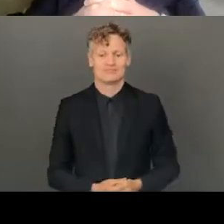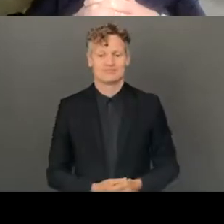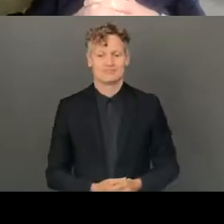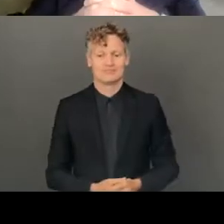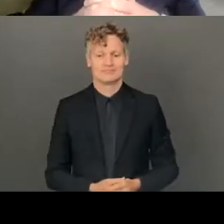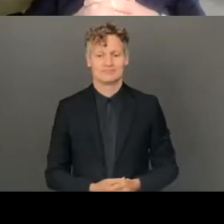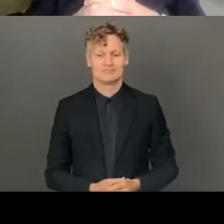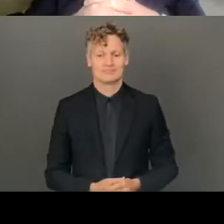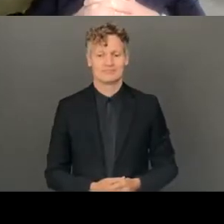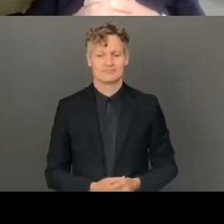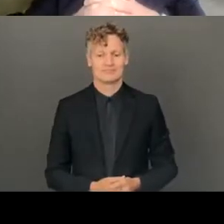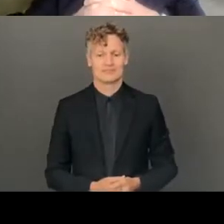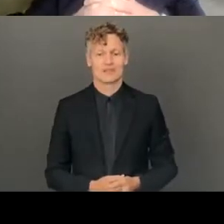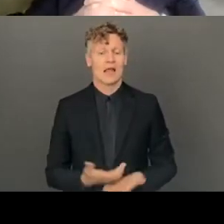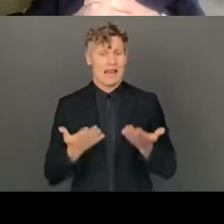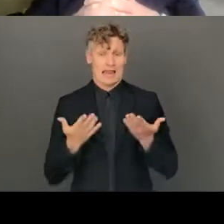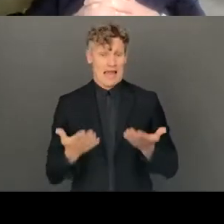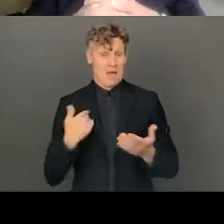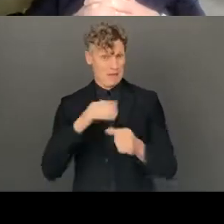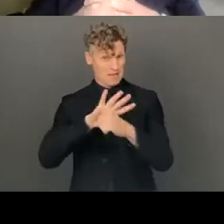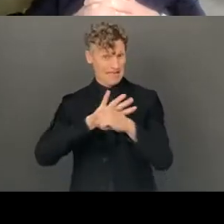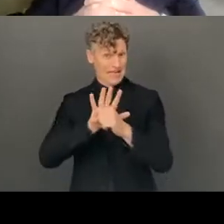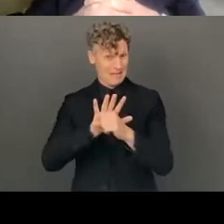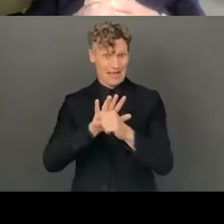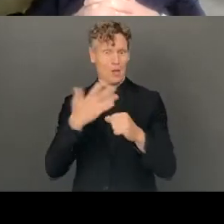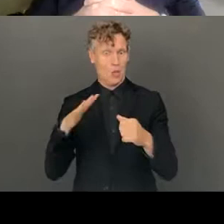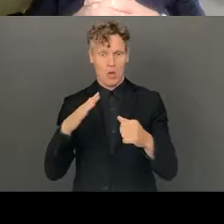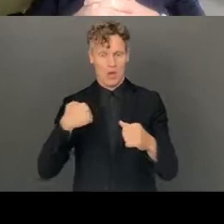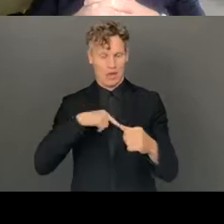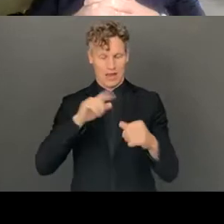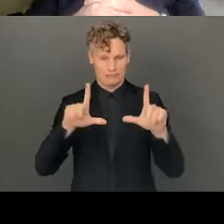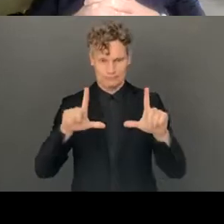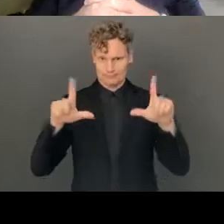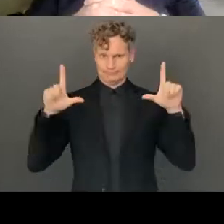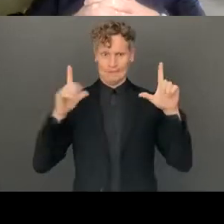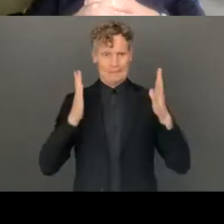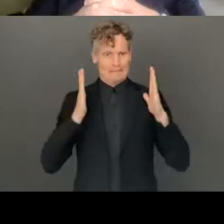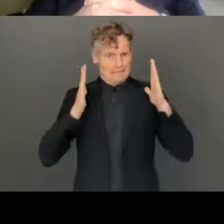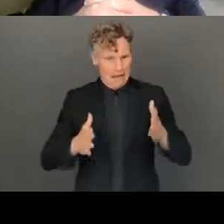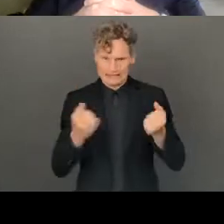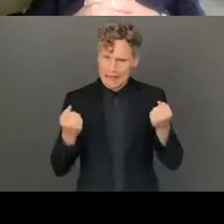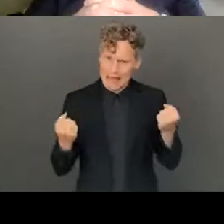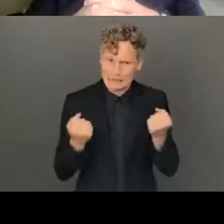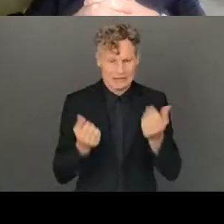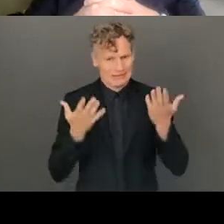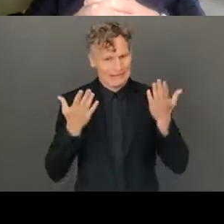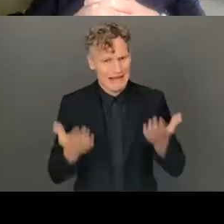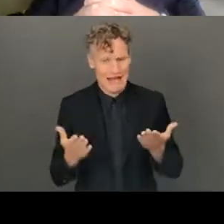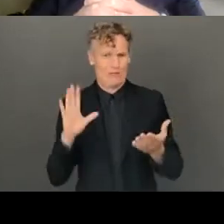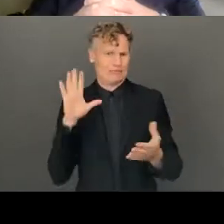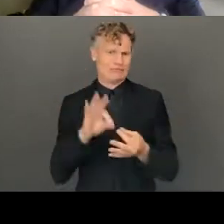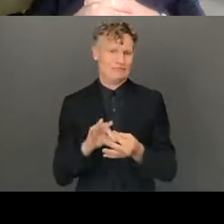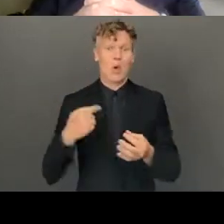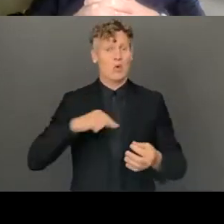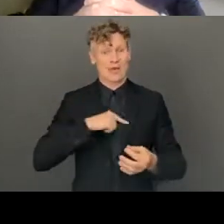le besoin d'action pour avoir une inclusion réelle au niveau des pays. C'est pour ça que nous sommes ravis d'accueillir le